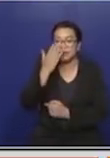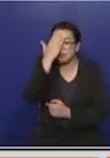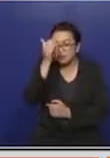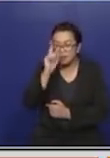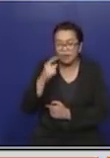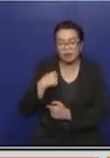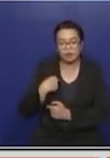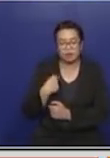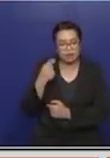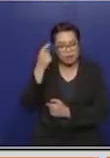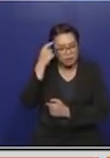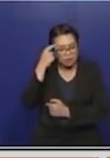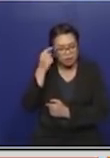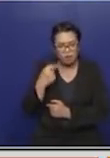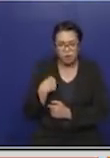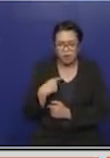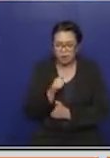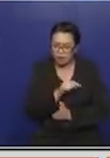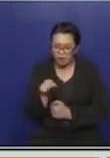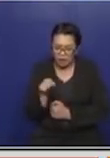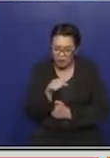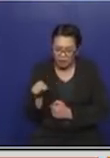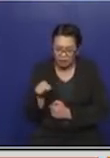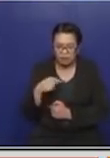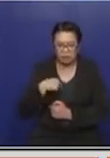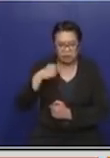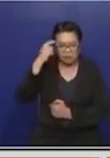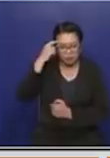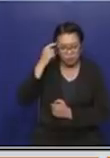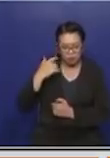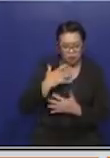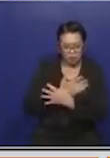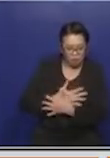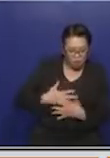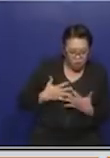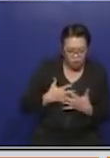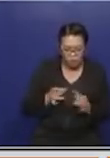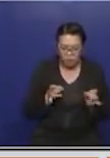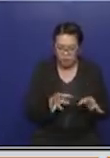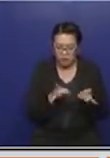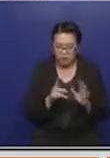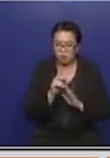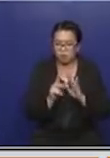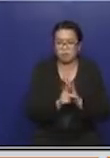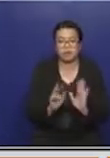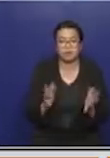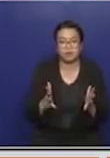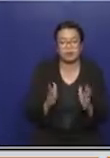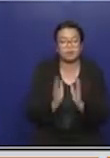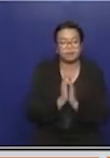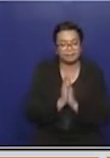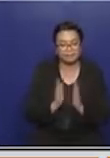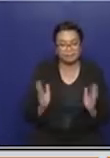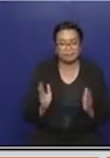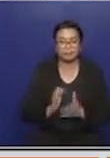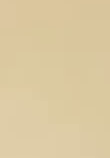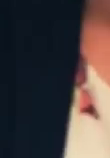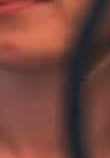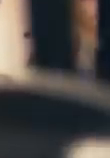ที่คลุมเครือว่าตรงไหนที่เป็นช่องว่างและไม่เกิดการกลั่นแกล้งกันทางกฎหมายค่ะขอบคุณค่ะท่านประธาน